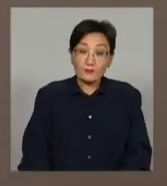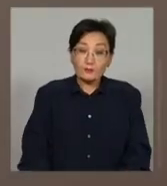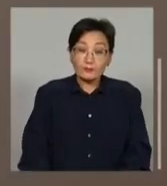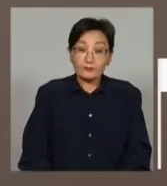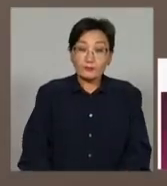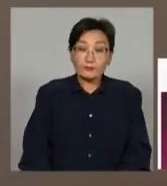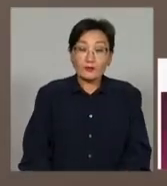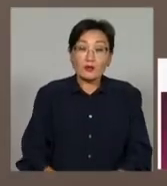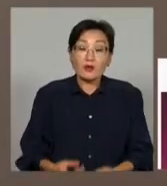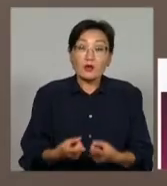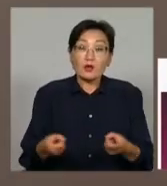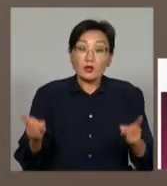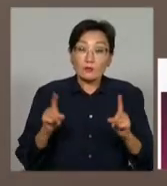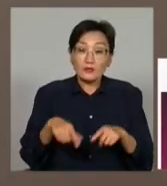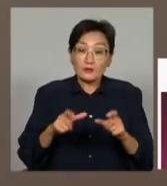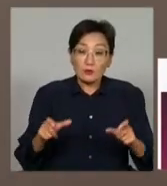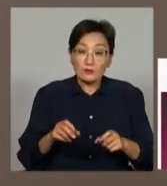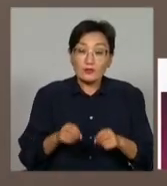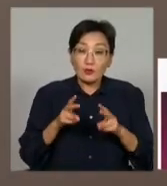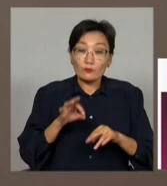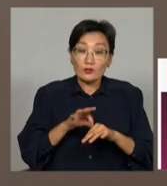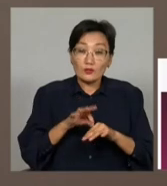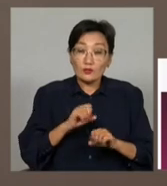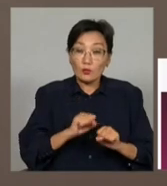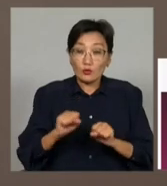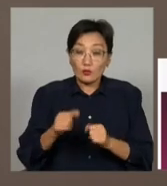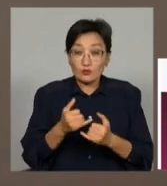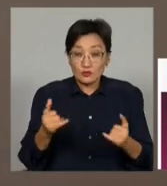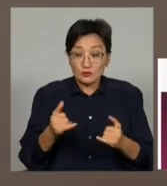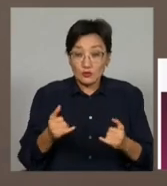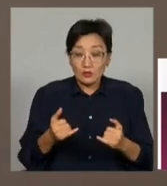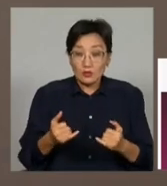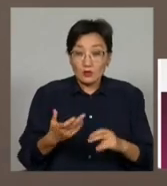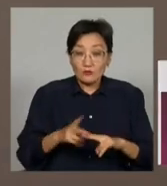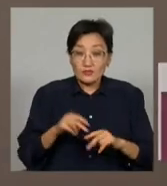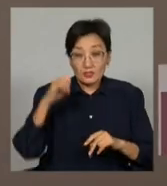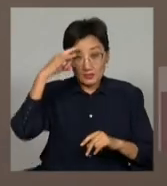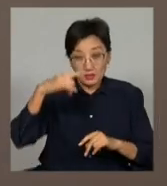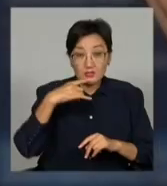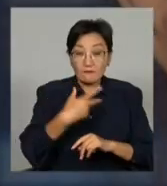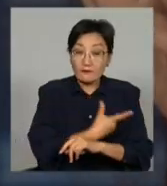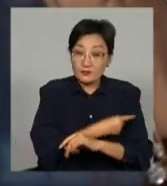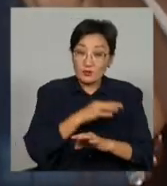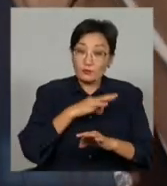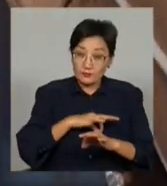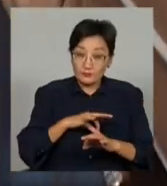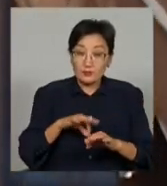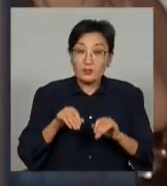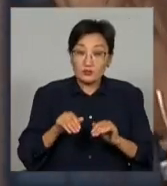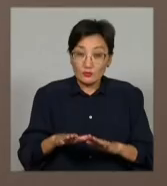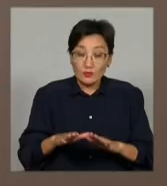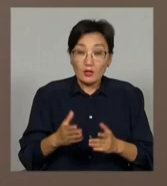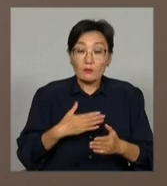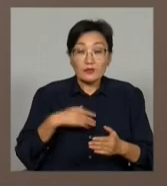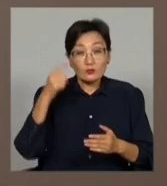және қоршаған ортаны қауіпті індеттен қорғау үшін осы Казвак вакцинасын алуды ұйғардым.